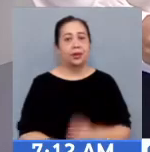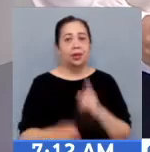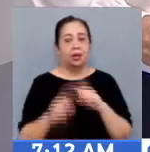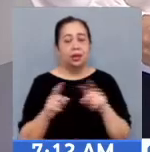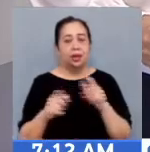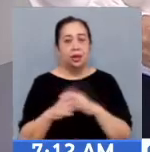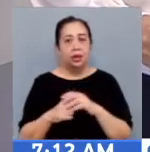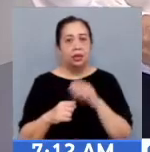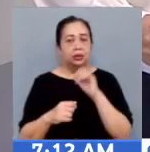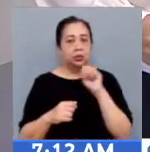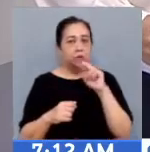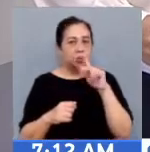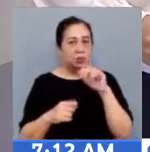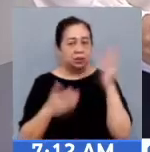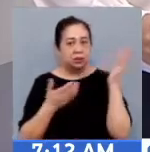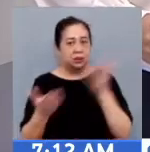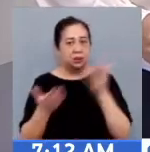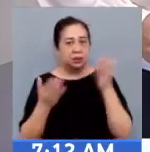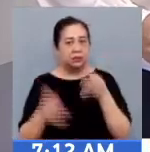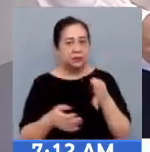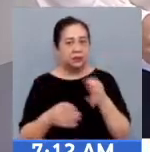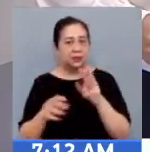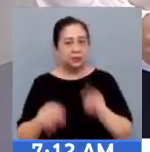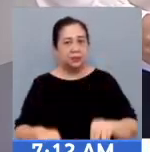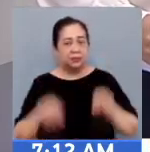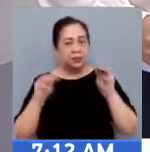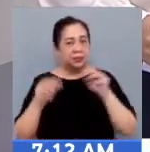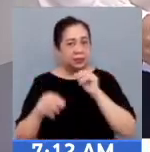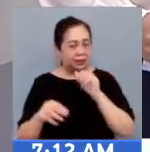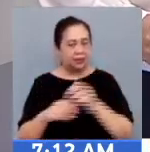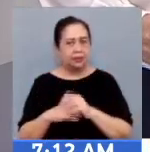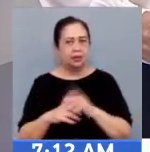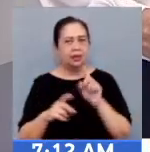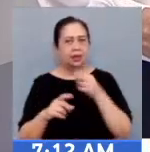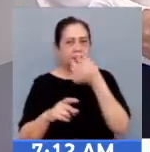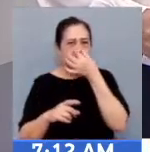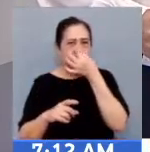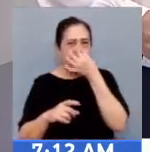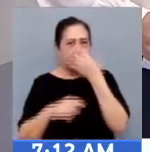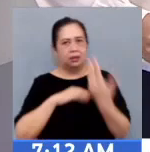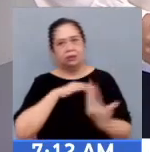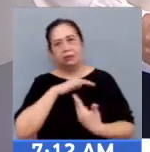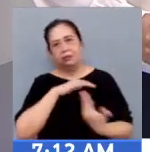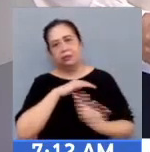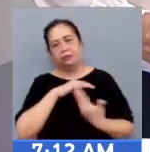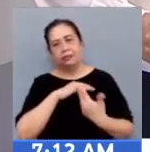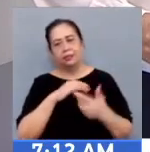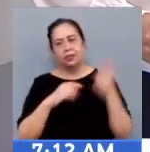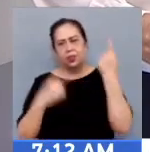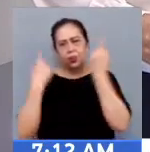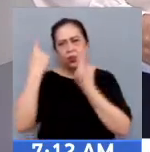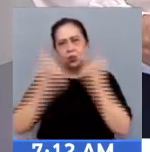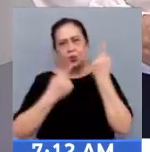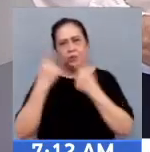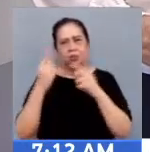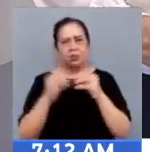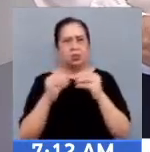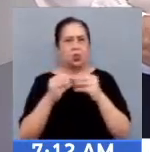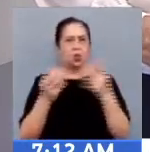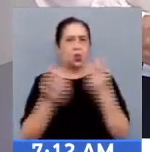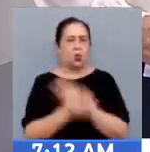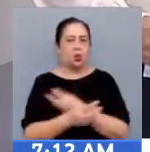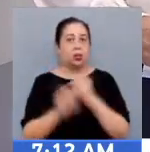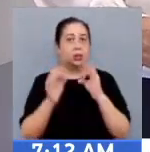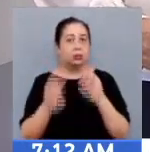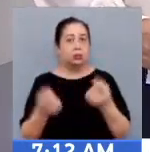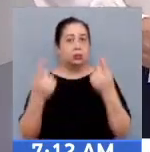ngayon ang mga nagtitinda ng isda sa Malabon, kundi sa matumal na benta. Pangamba nila, baka lumala pa ang sitwasyon kapag dumating na ang mga